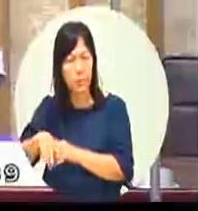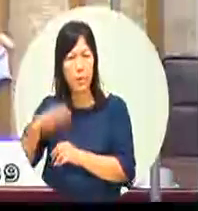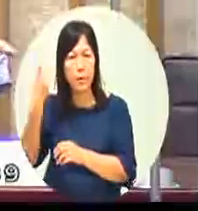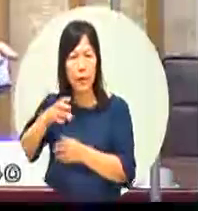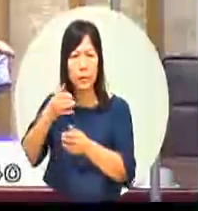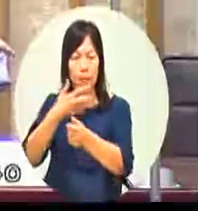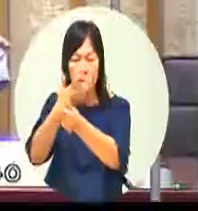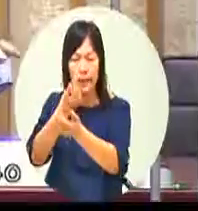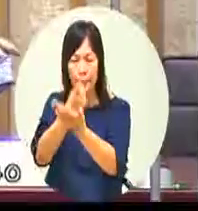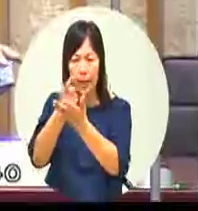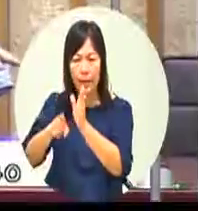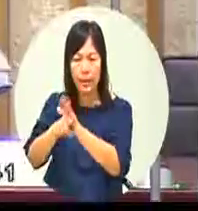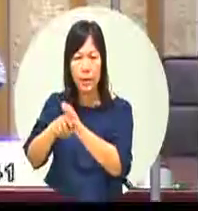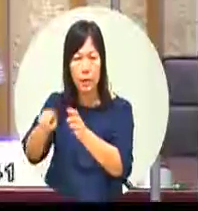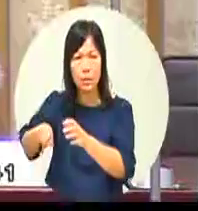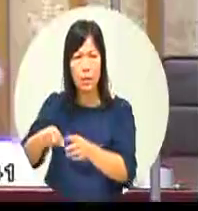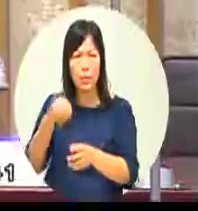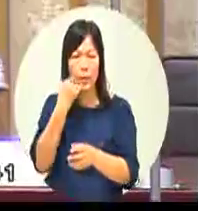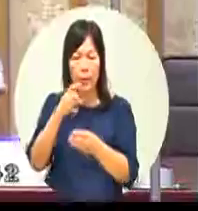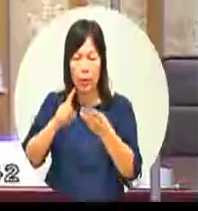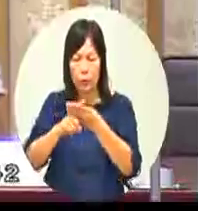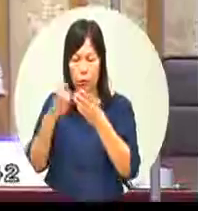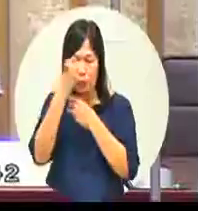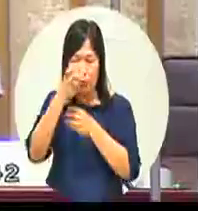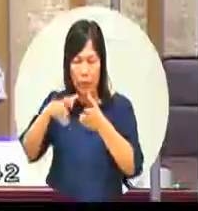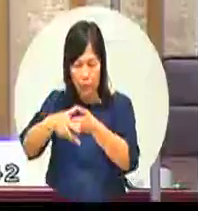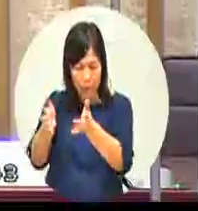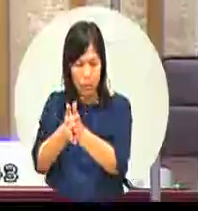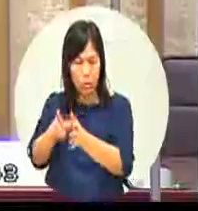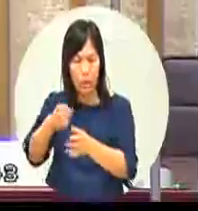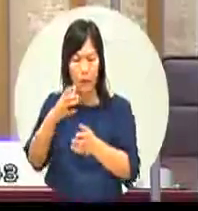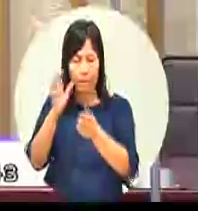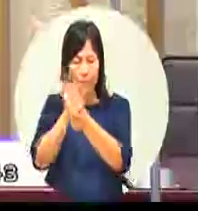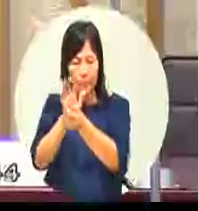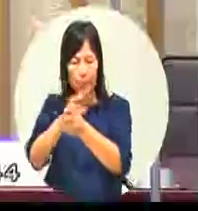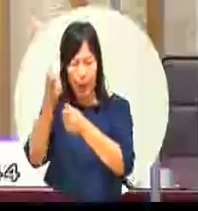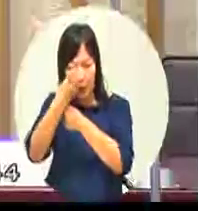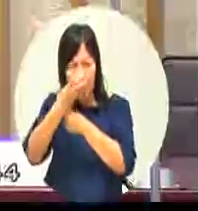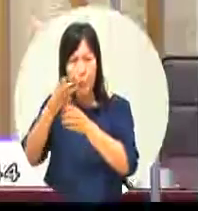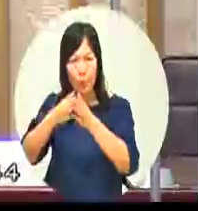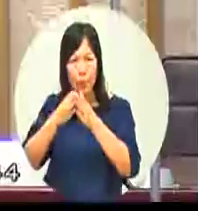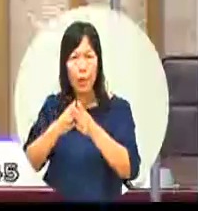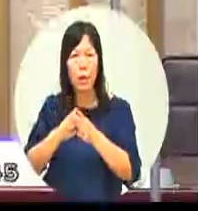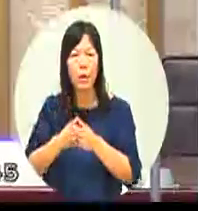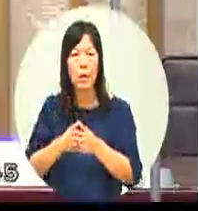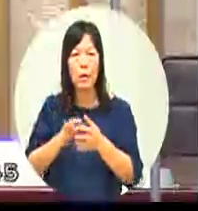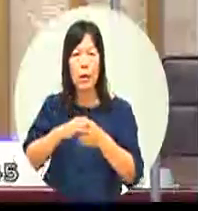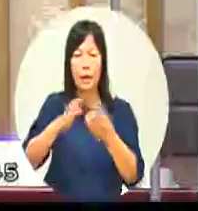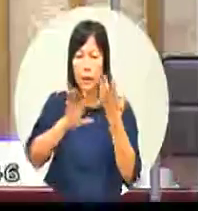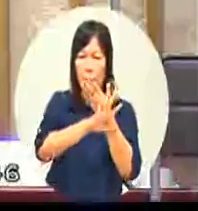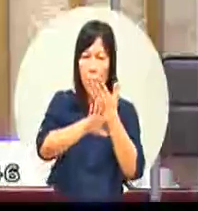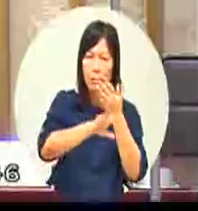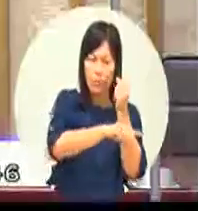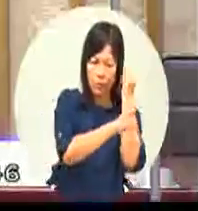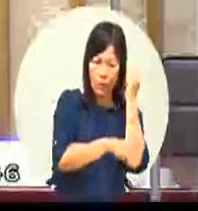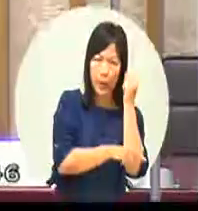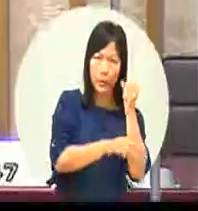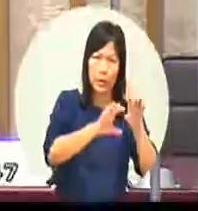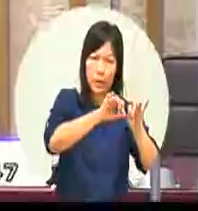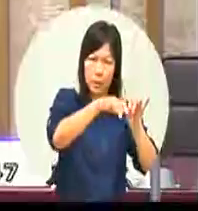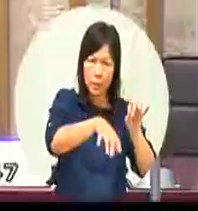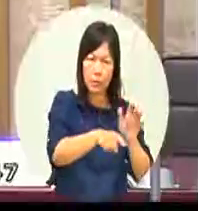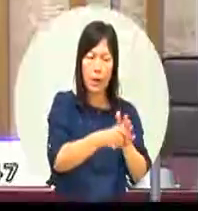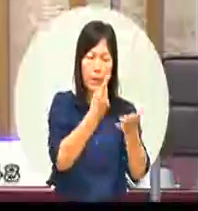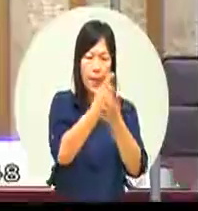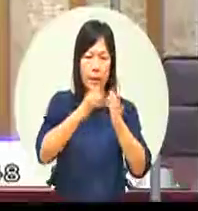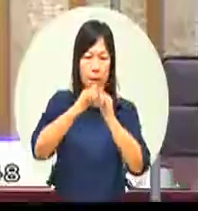的那个公共设施的主管机关去负责维护。那另外就是法定空间，这个就是要到各个